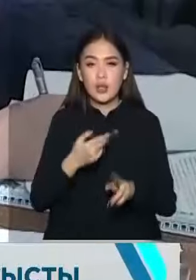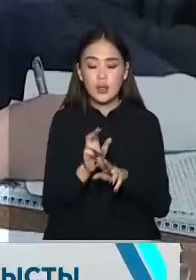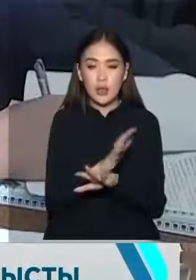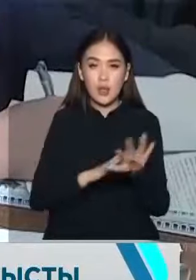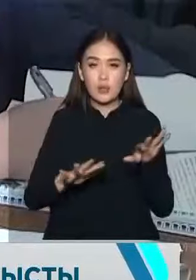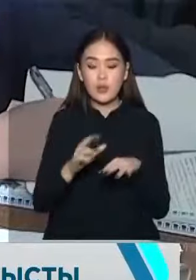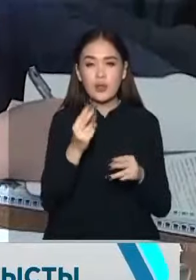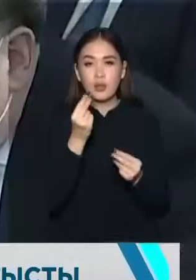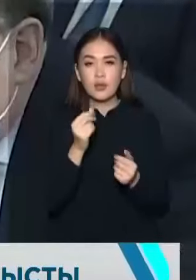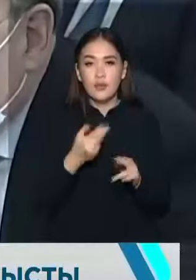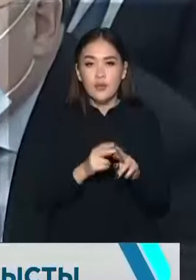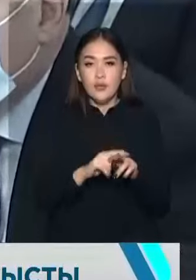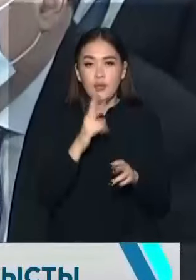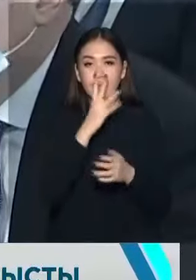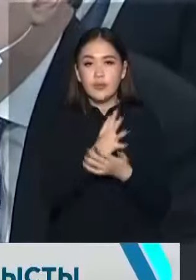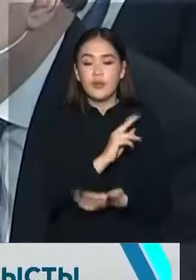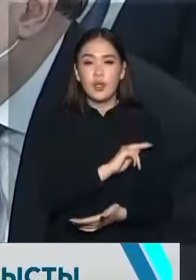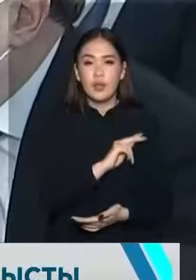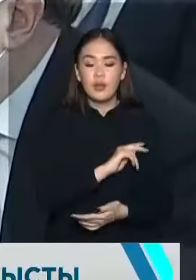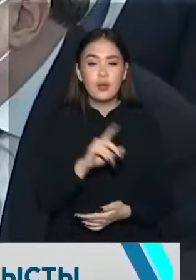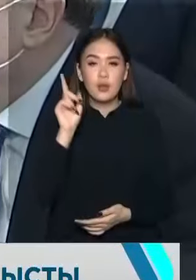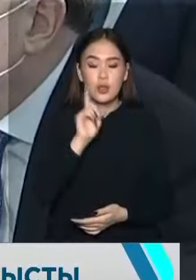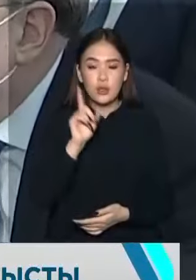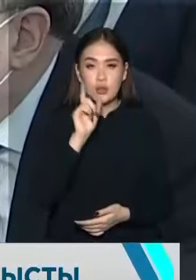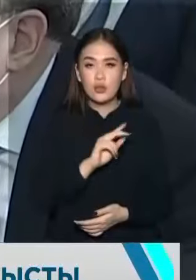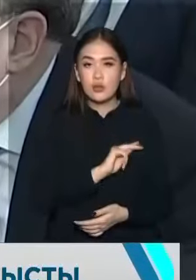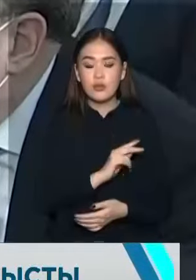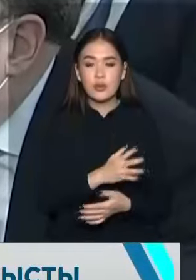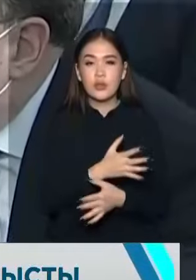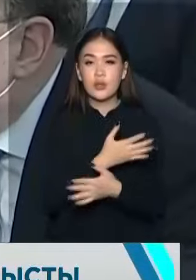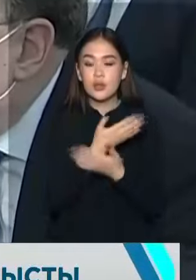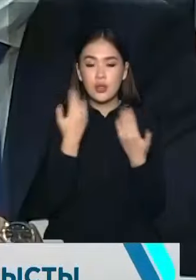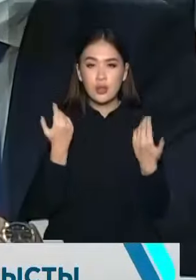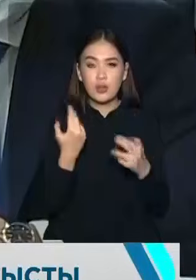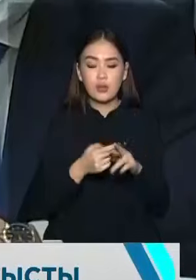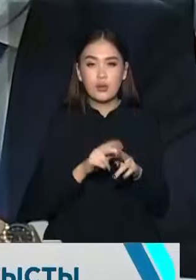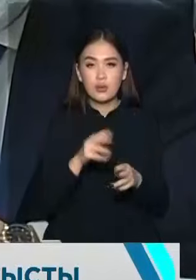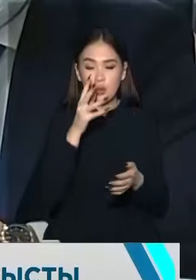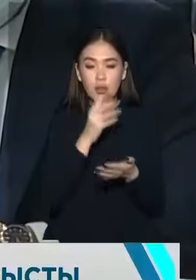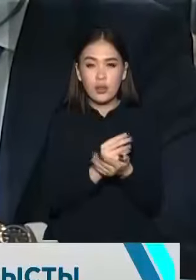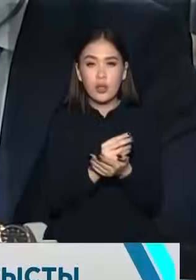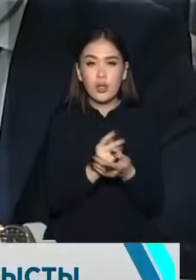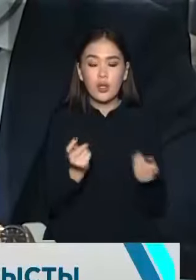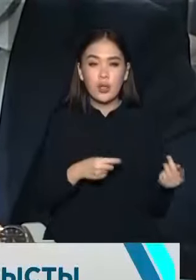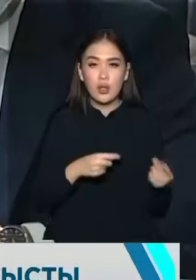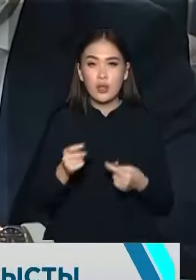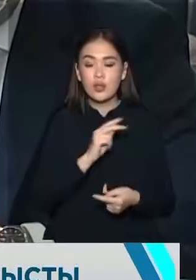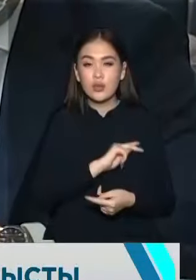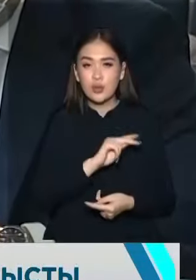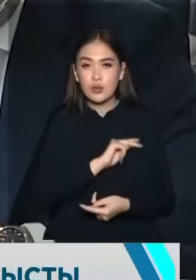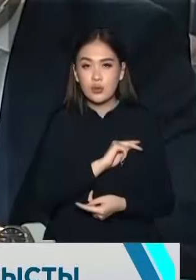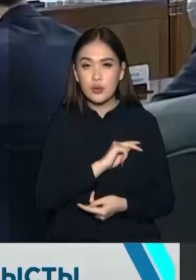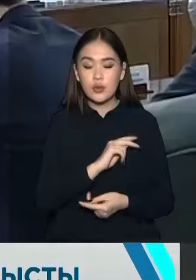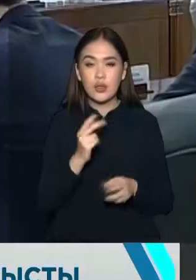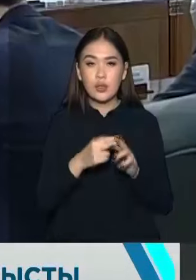қағаз жүзінде жұмыс істейтін, уақытша жұмыс істемейтін, өзін-өзі нәтижесіз жұмыспен қамтыған